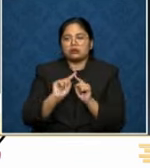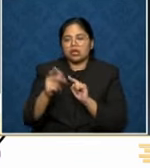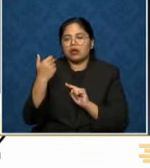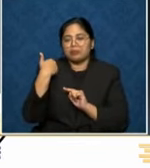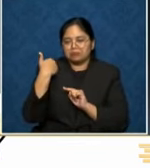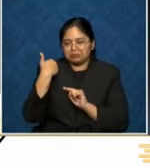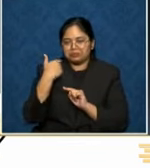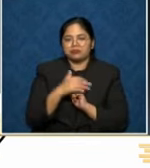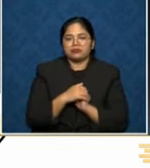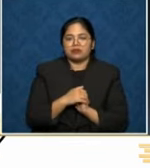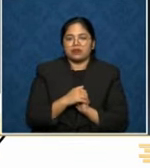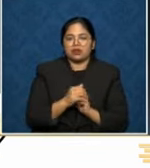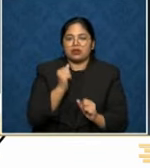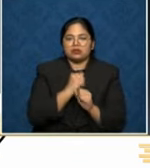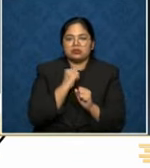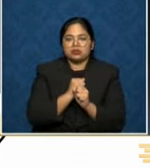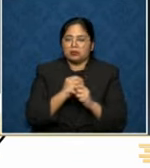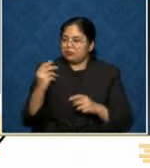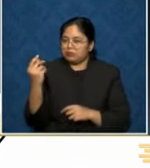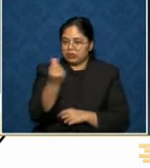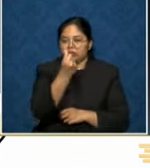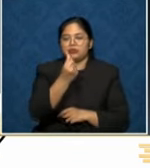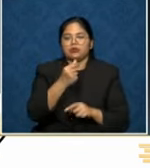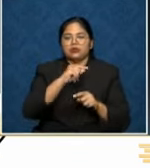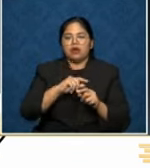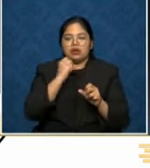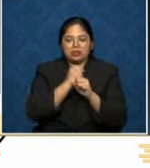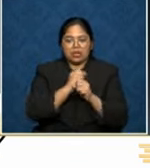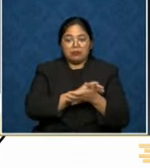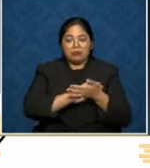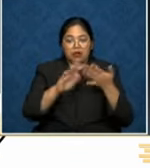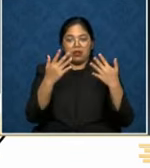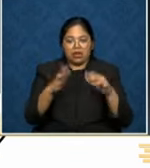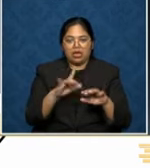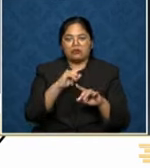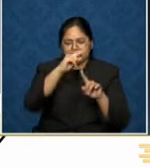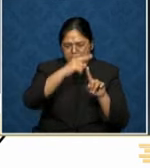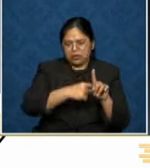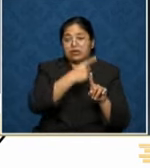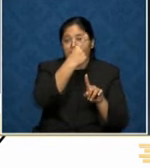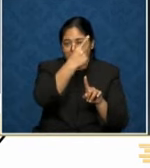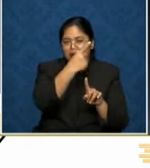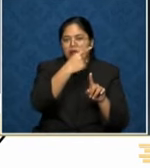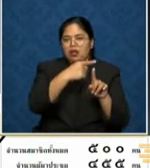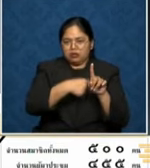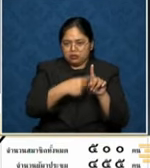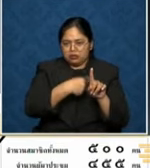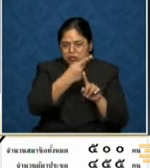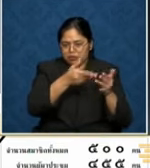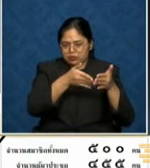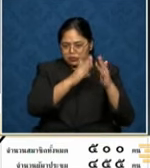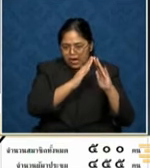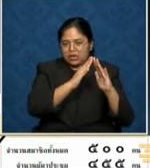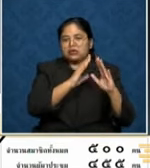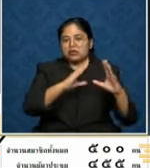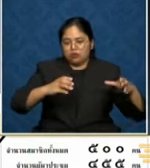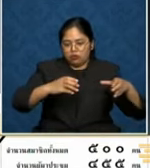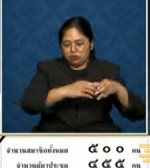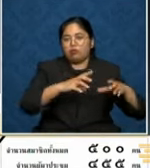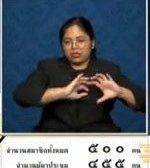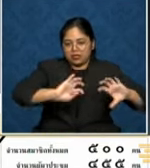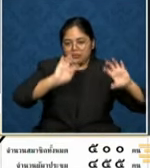นเรื่องที่ดำเนินการได้อย่างรวดเร็วนะหลายเรื่องทำไปแล้วตั้งแต่ในเดือนแรกที่ตัดจัดตั้งรัฐบาลเสร็จเรียบร้อยนะคะโดยเฉ